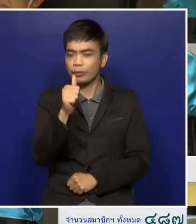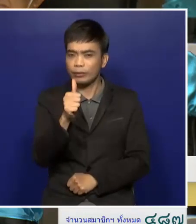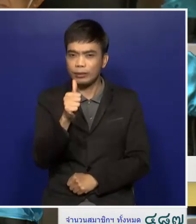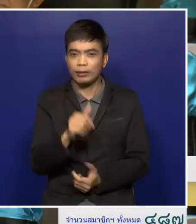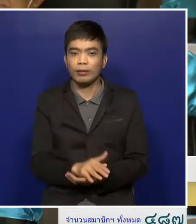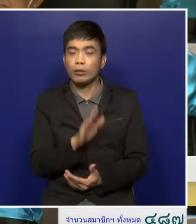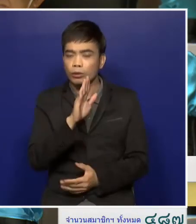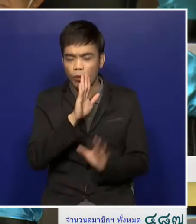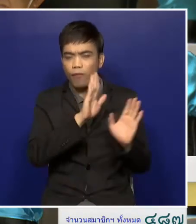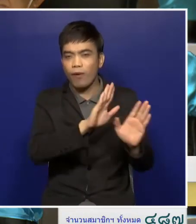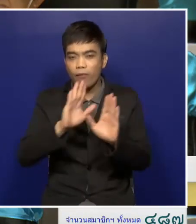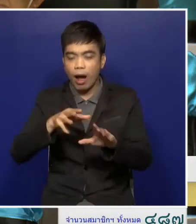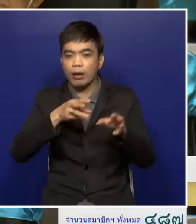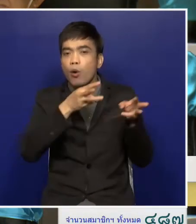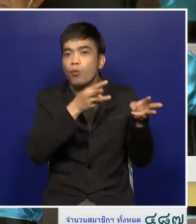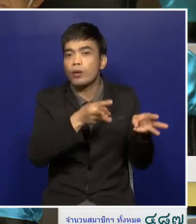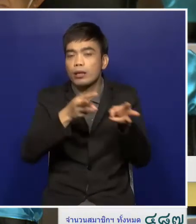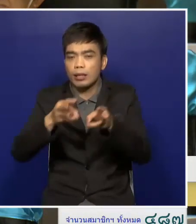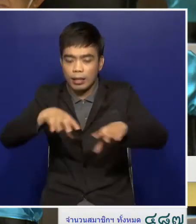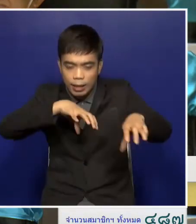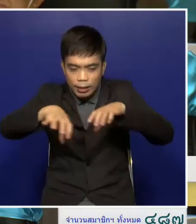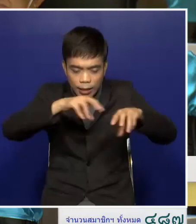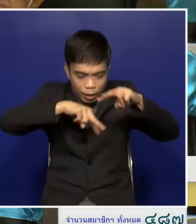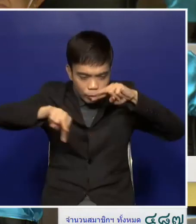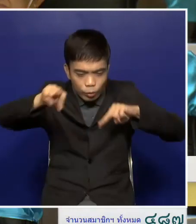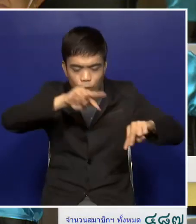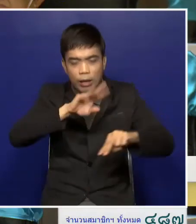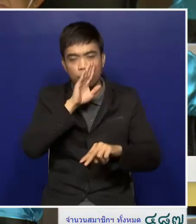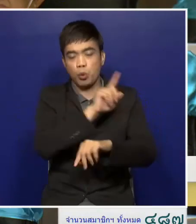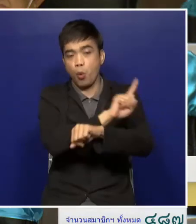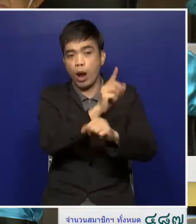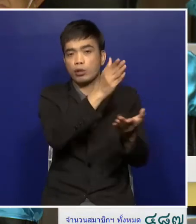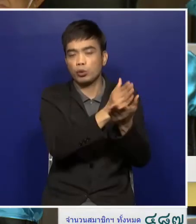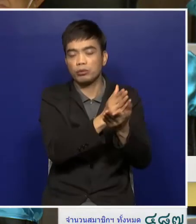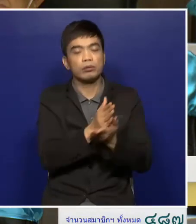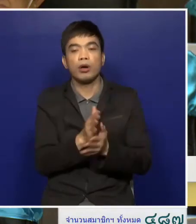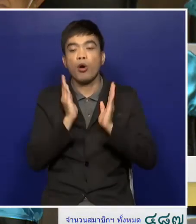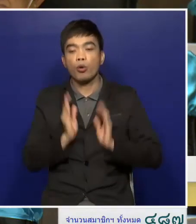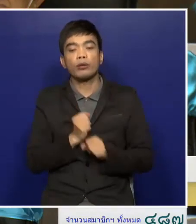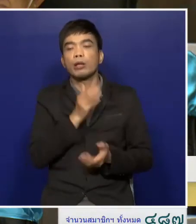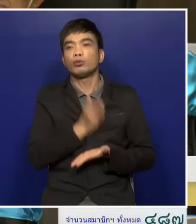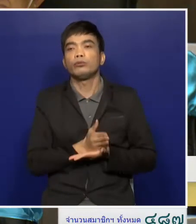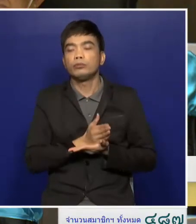การบริหารจัดการยังไงนะฮะไม่อยากให้พอวันหยุดท่านก็หยุดไปด้วยนะครับ